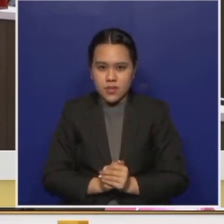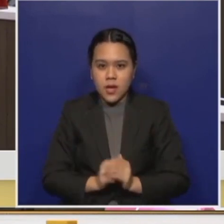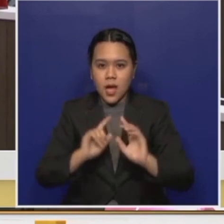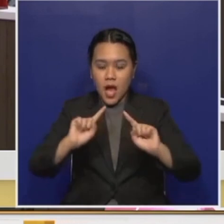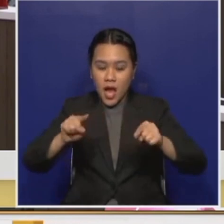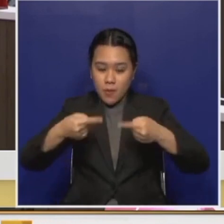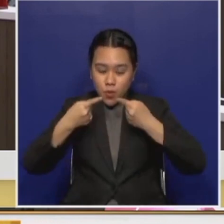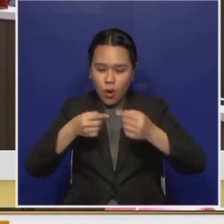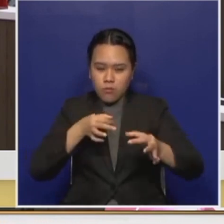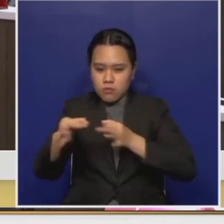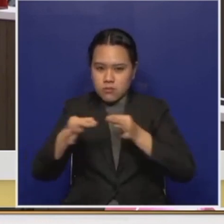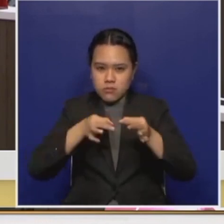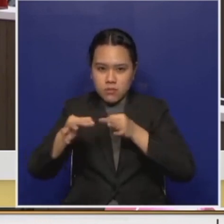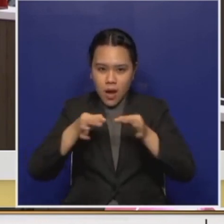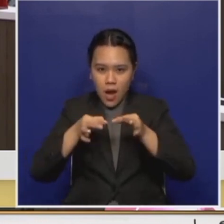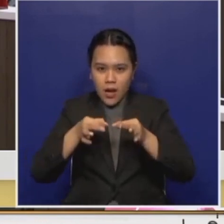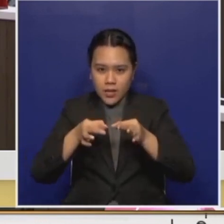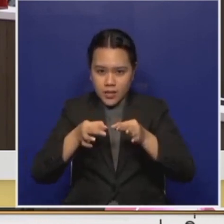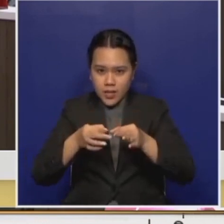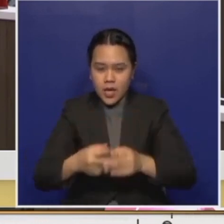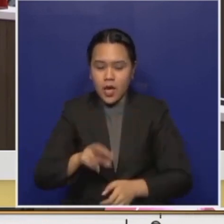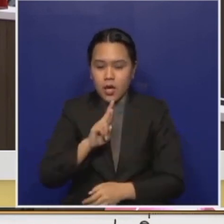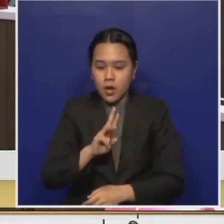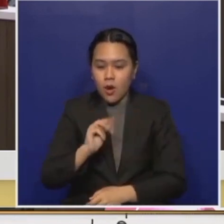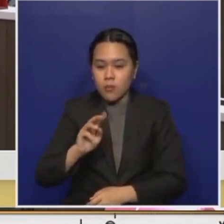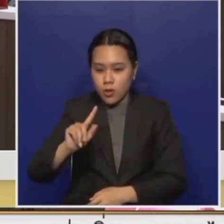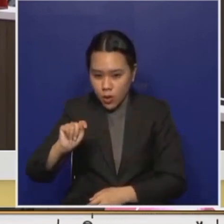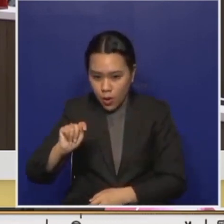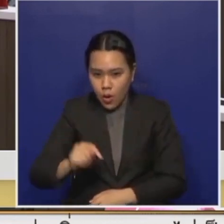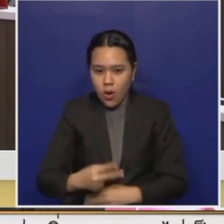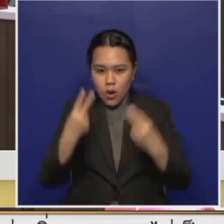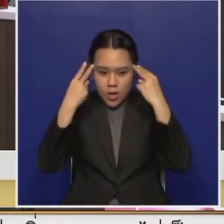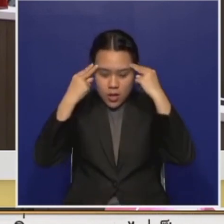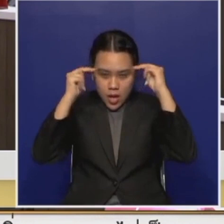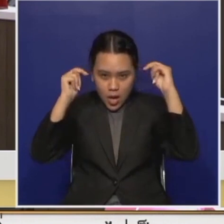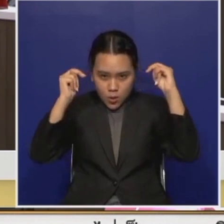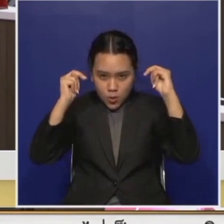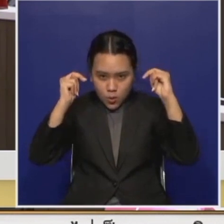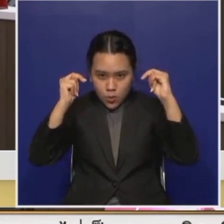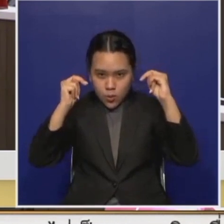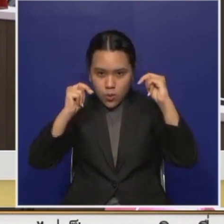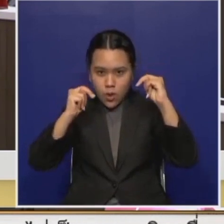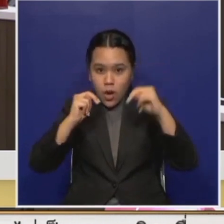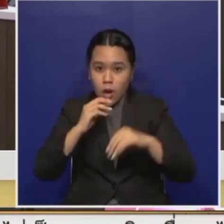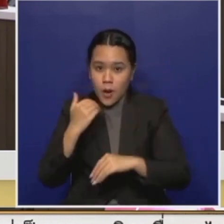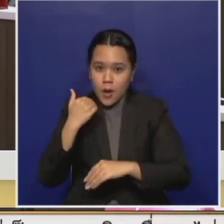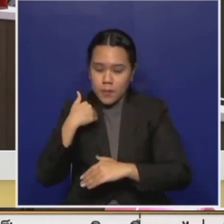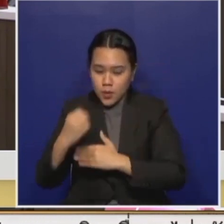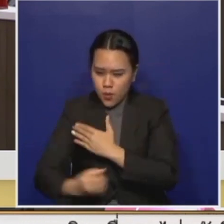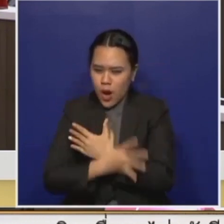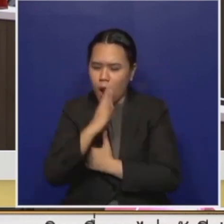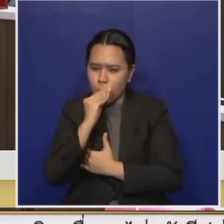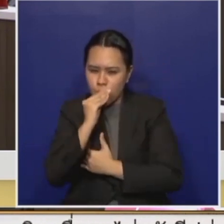อกลาวหาที่ท่านน้ตรีโดดเฉพาะท่ใโนมตรีพยามมีโอกาสออกมาตอบตลอด